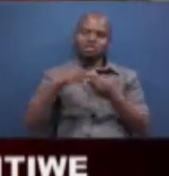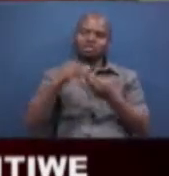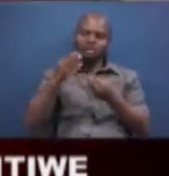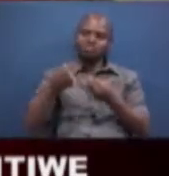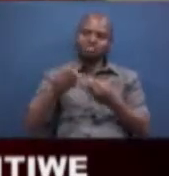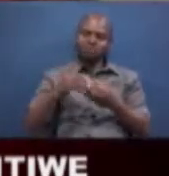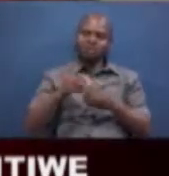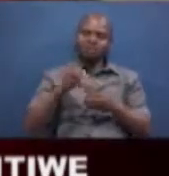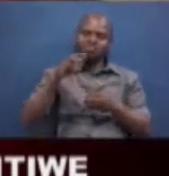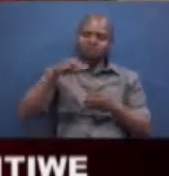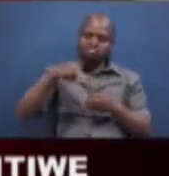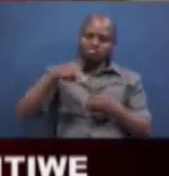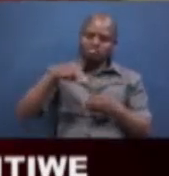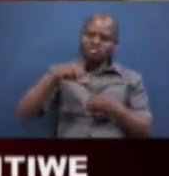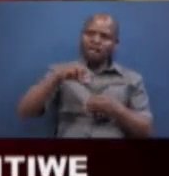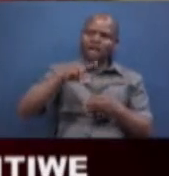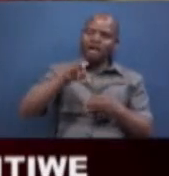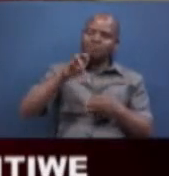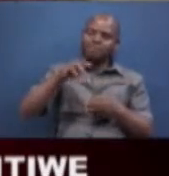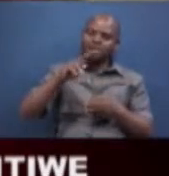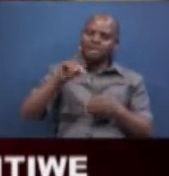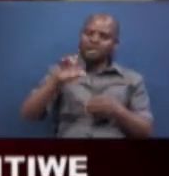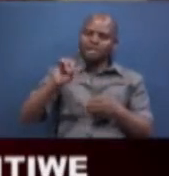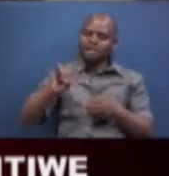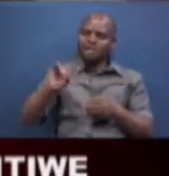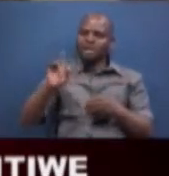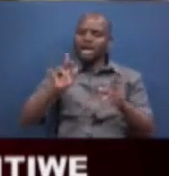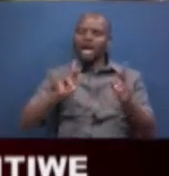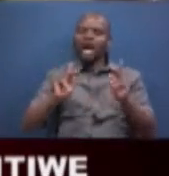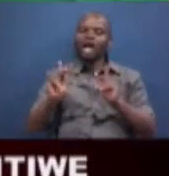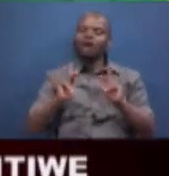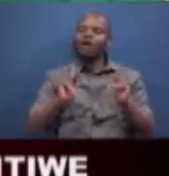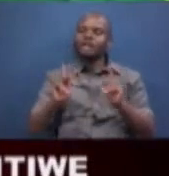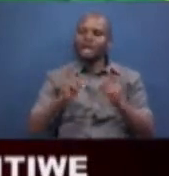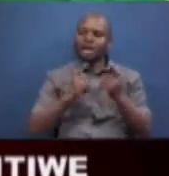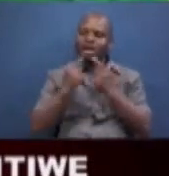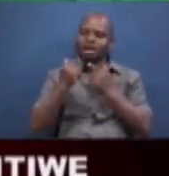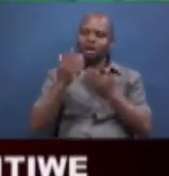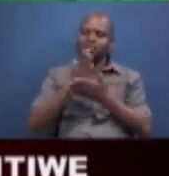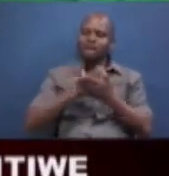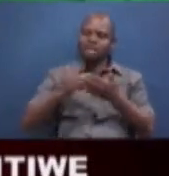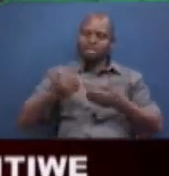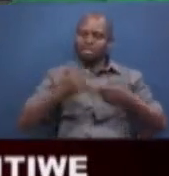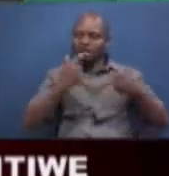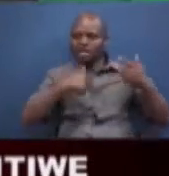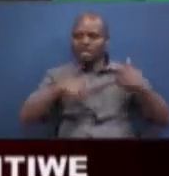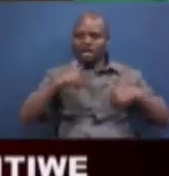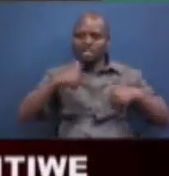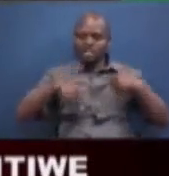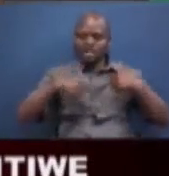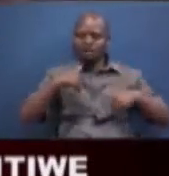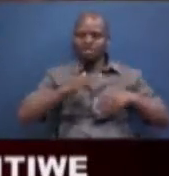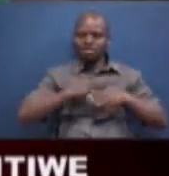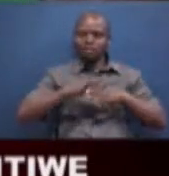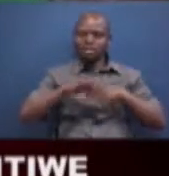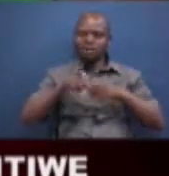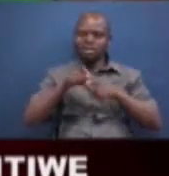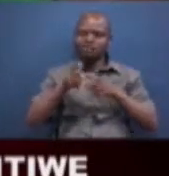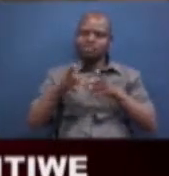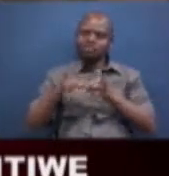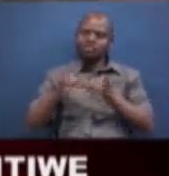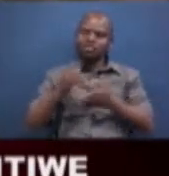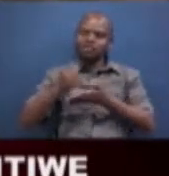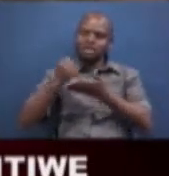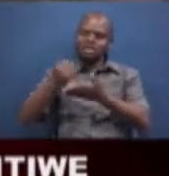huo Mohamed Ali Mohamed Kawaida alipokuwa anazungumzia baadhi ya wanasiasa wanaotumia maneno ya ubaguzi